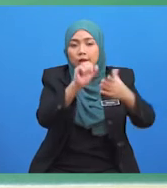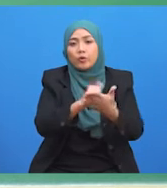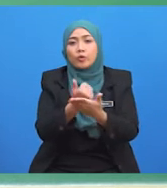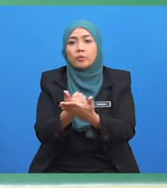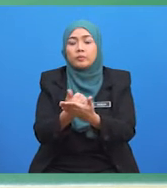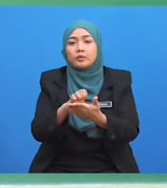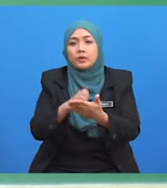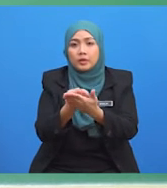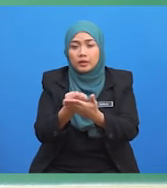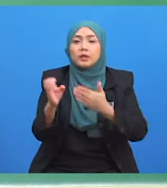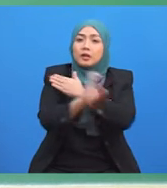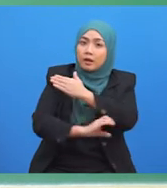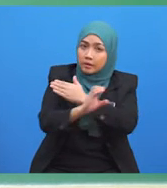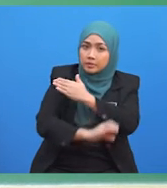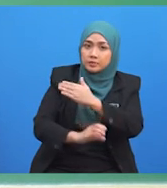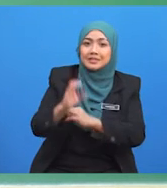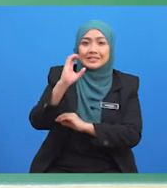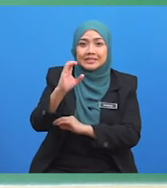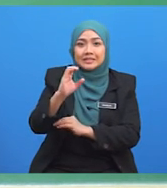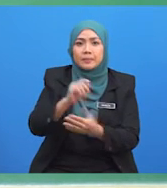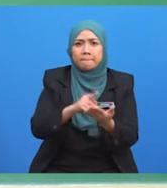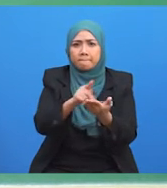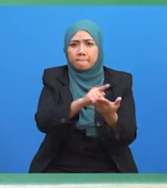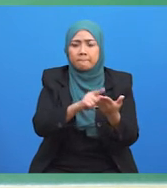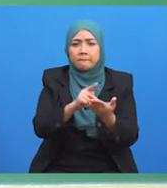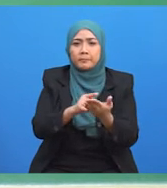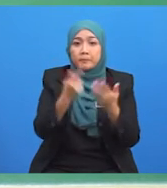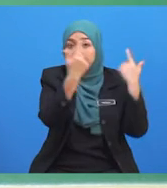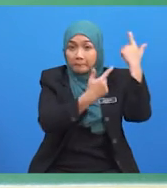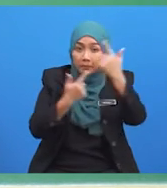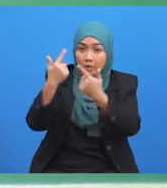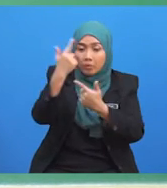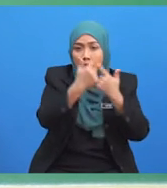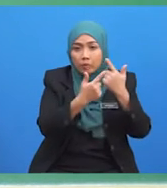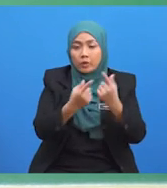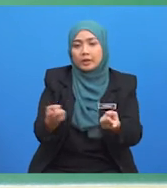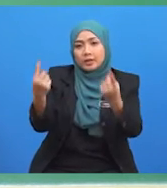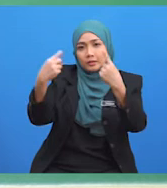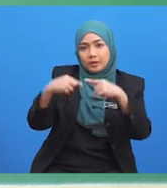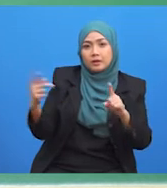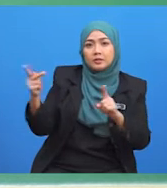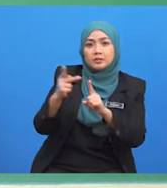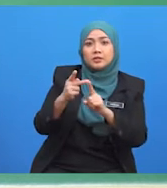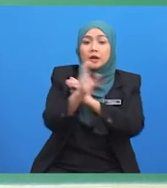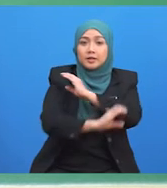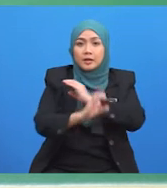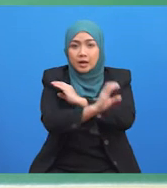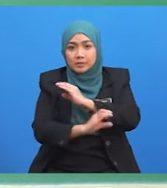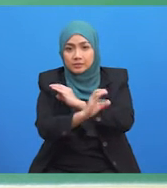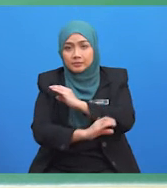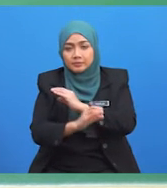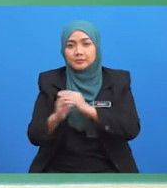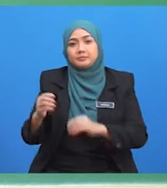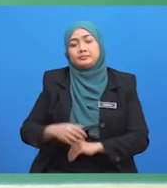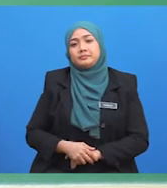negara, C. Bilangan pelancong yang berkunjung ke negara berkurangan. Boleh teka